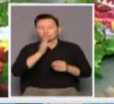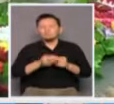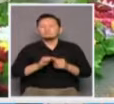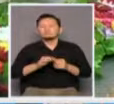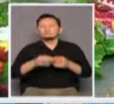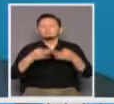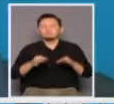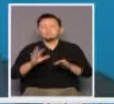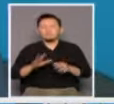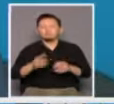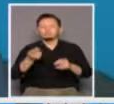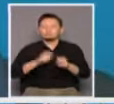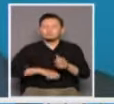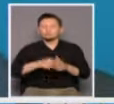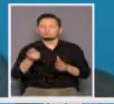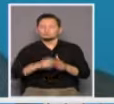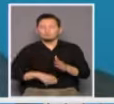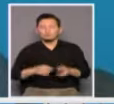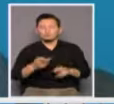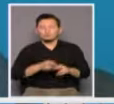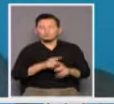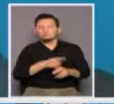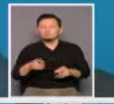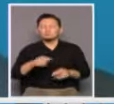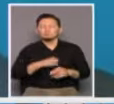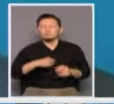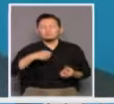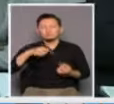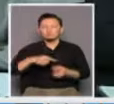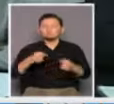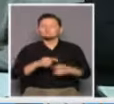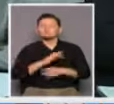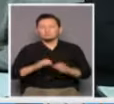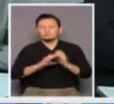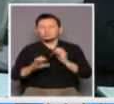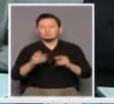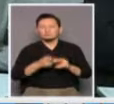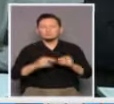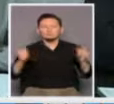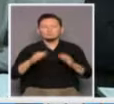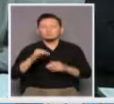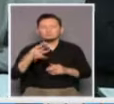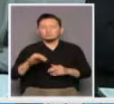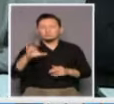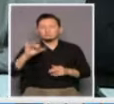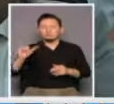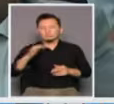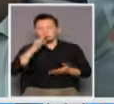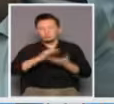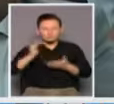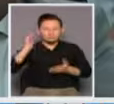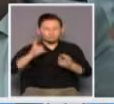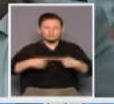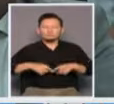тұтынады. Алайда шаһардағы су құбырлары мұндай жүйеге сәйкестендіріліп жасалмаған. Жиында Жылой су жауапкершілігі шектеулі